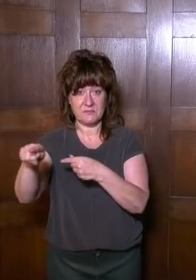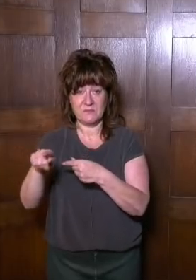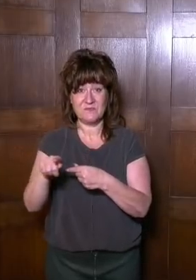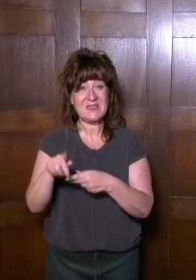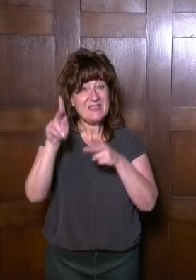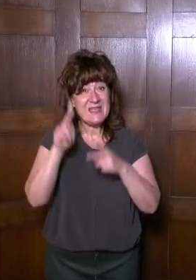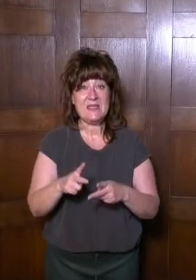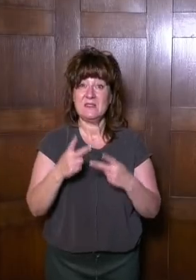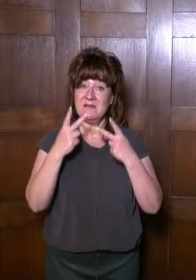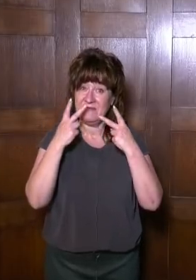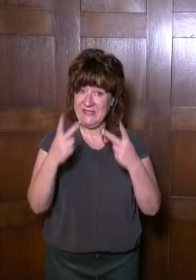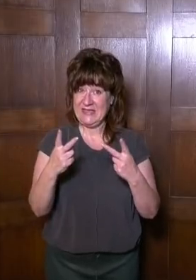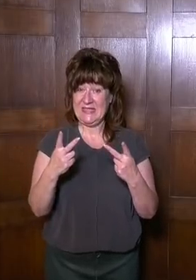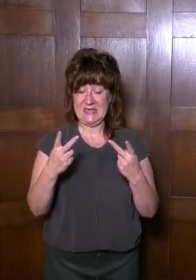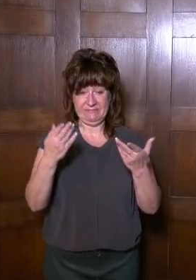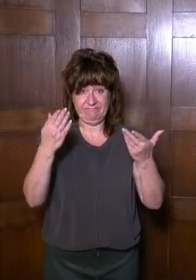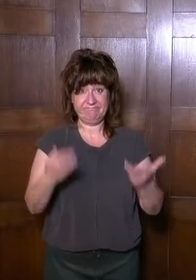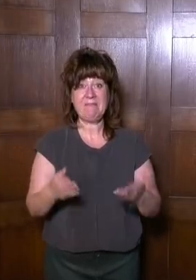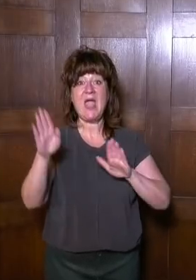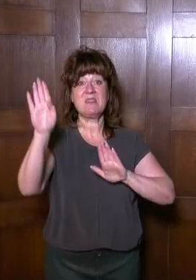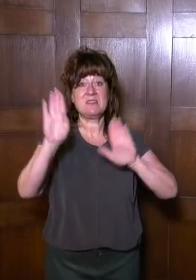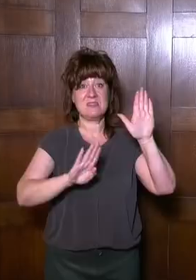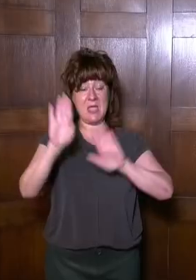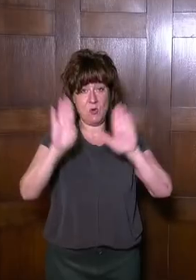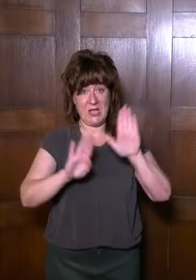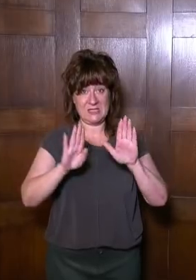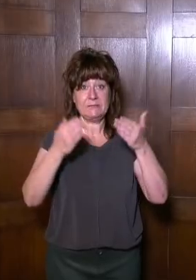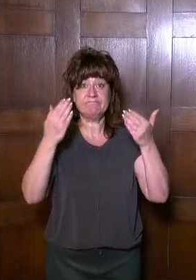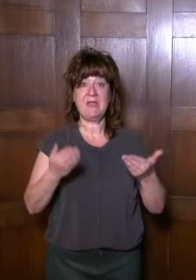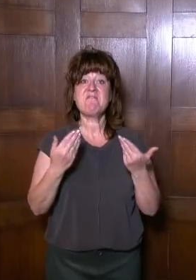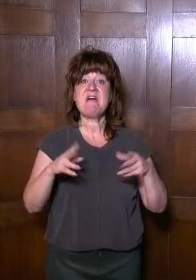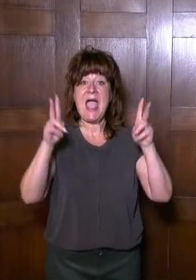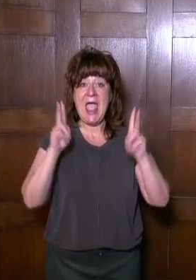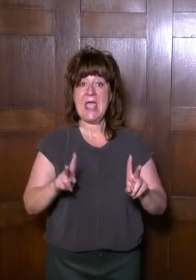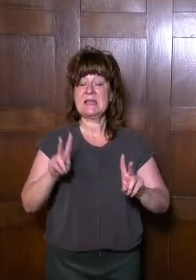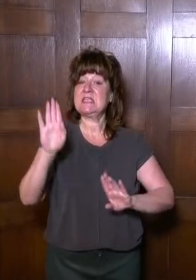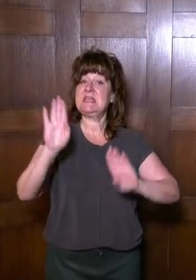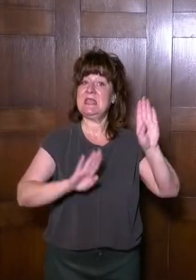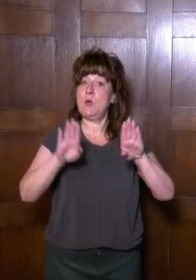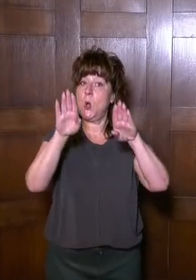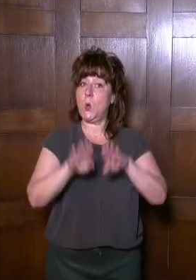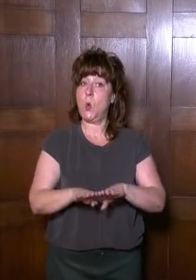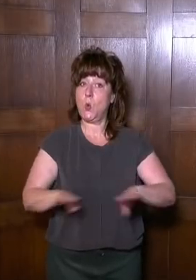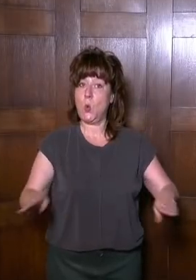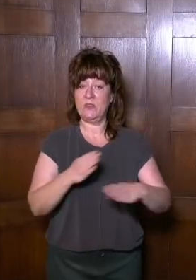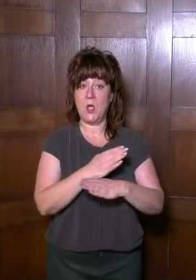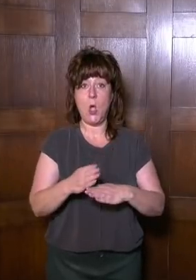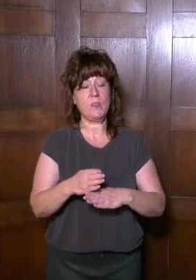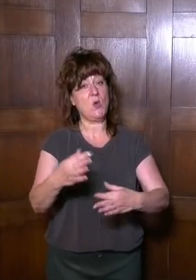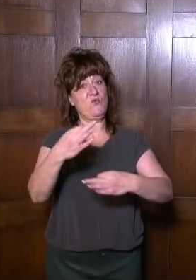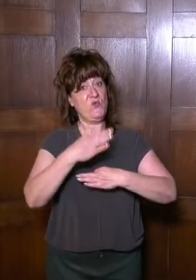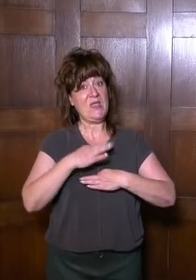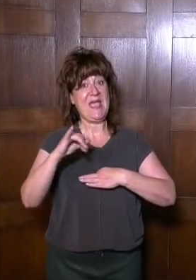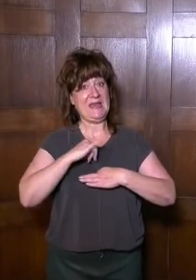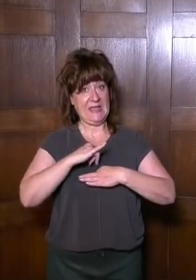notwendig, dass man in so einer Demokratie und in so einer freiheitlich-demokratischen Grundordnung für sein eigenes Interesse wirkt. Und